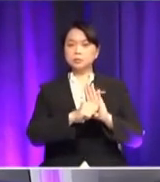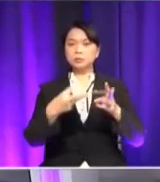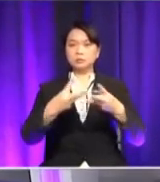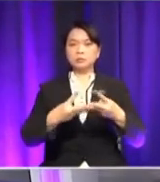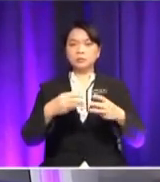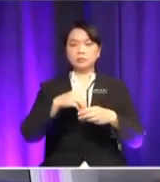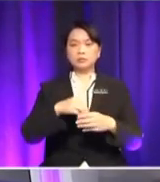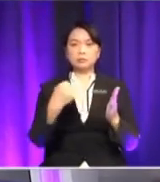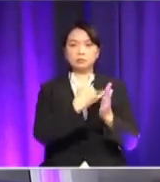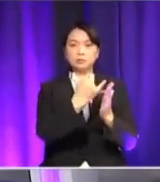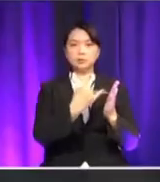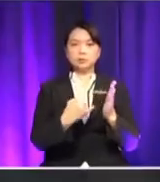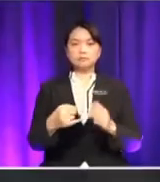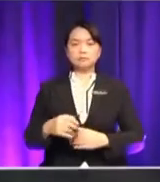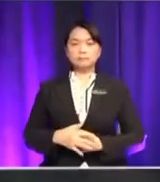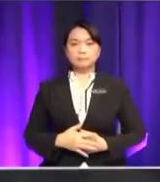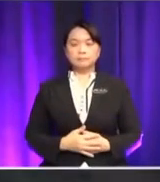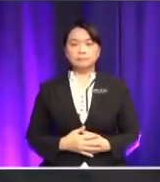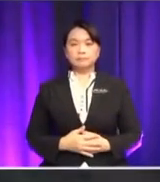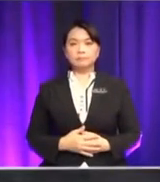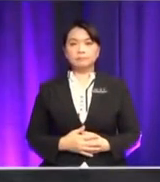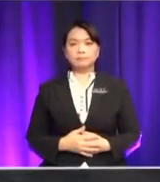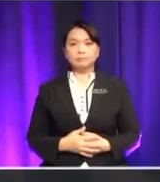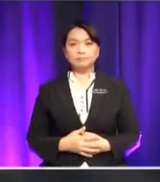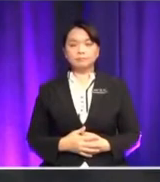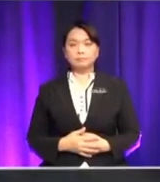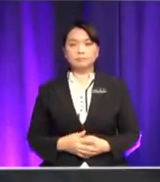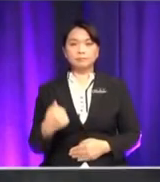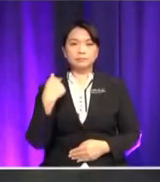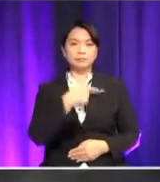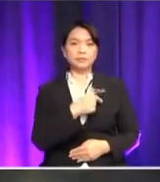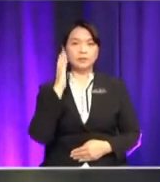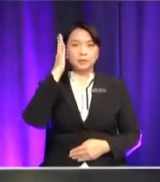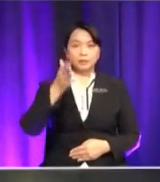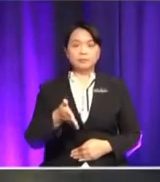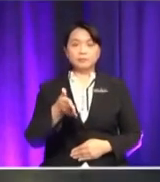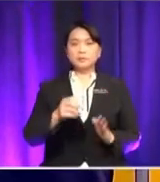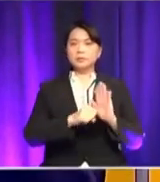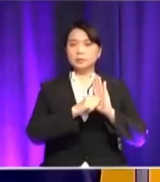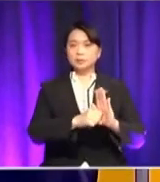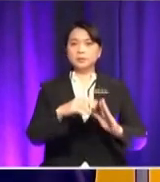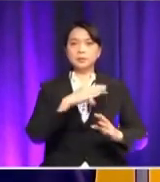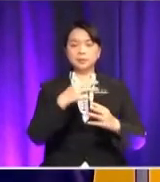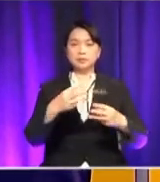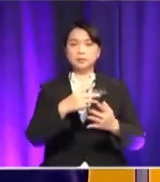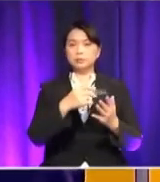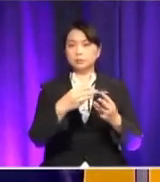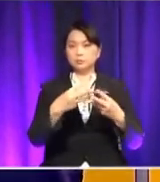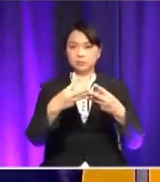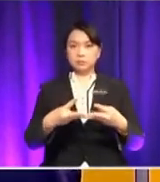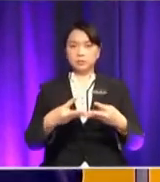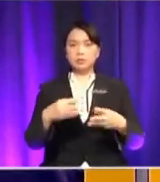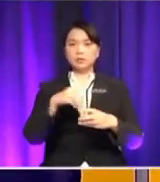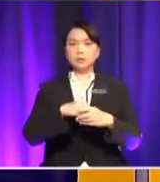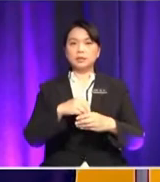bangunan Juz Amma full kita teruskan naik Eko yang seharusnya kita akan belajar tentang simbol piawai dalam lukisan